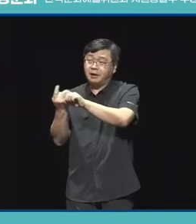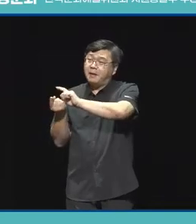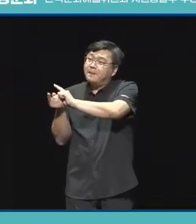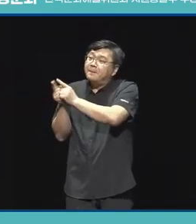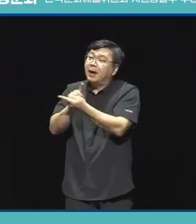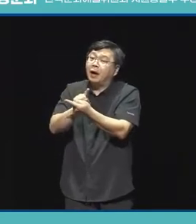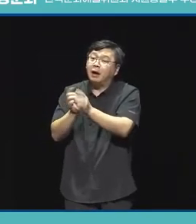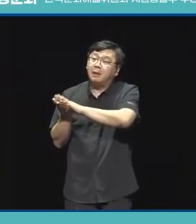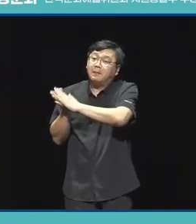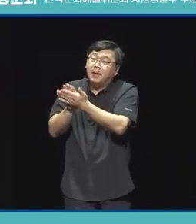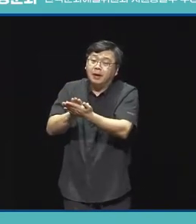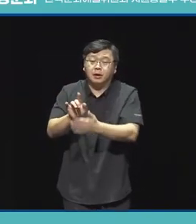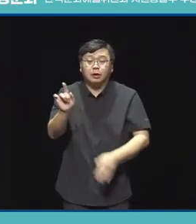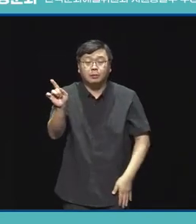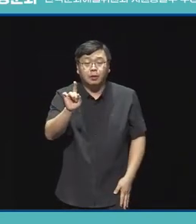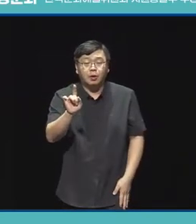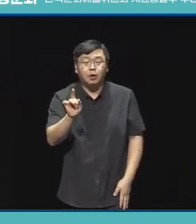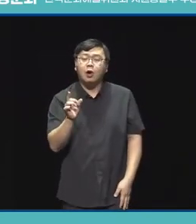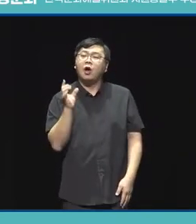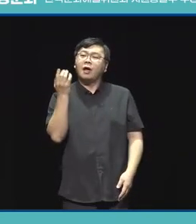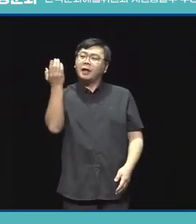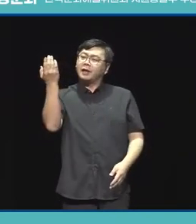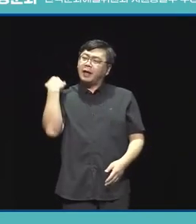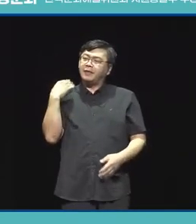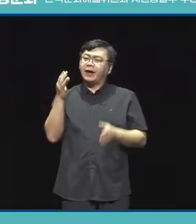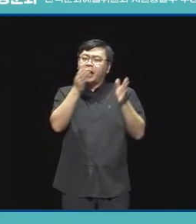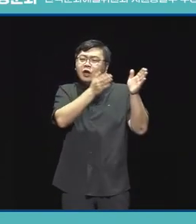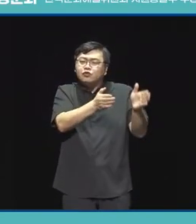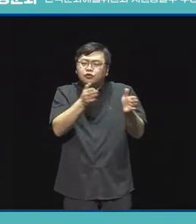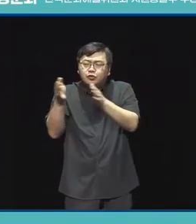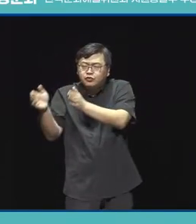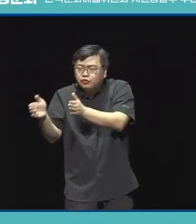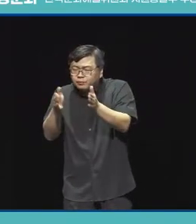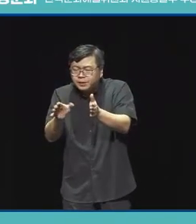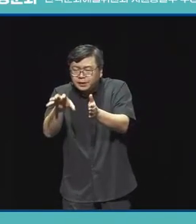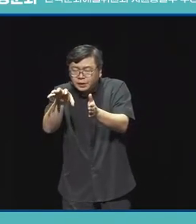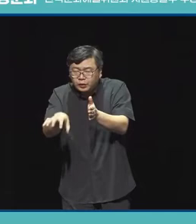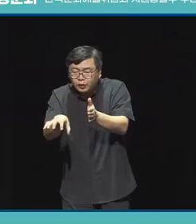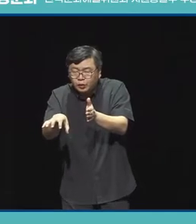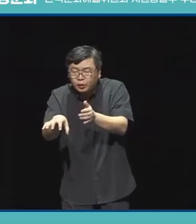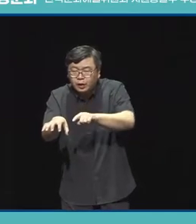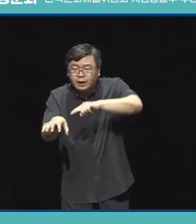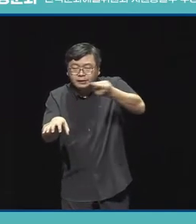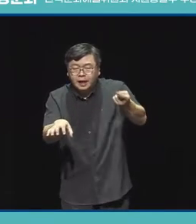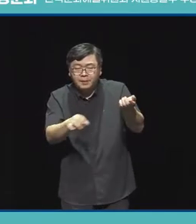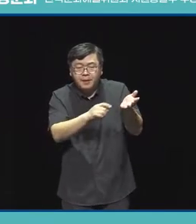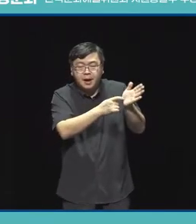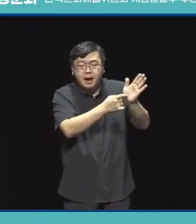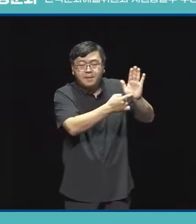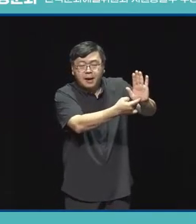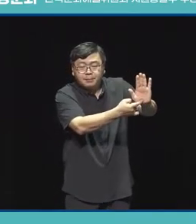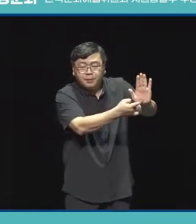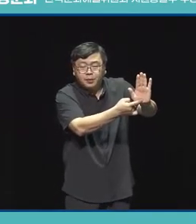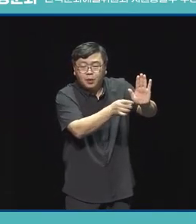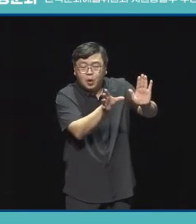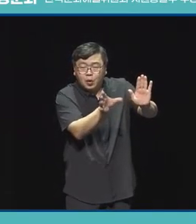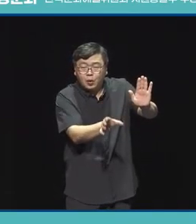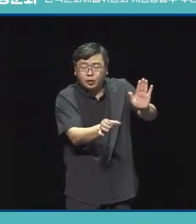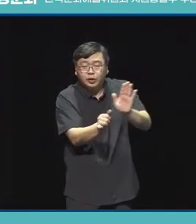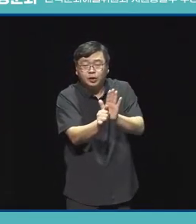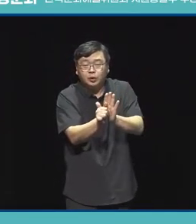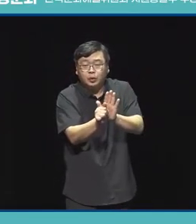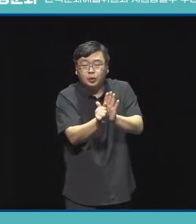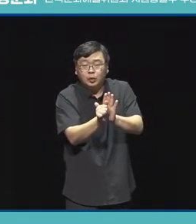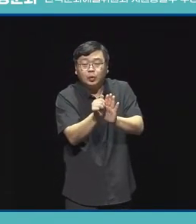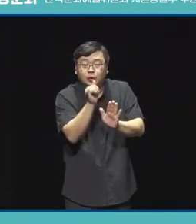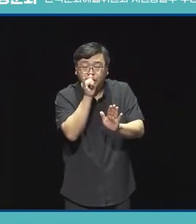점이 기존에는 이 준비 지원, 발표 지원 두 개 트랙 사이에 이 지원의 연결 고리는 없었습니다. 올해부터는 보기에서,